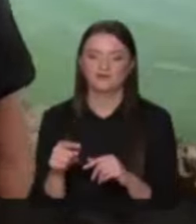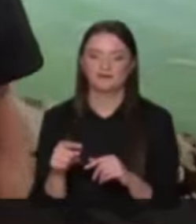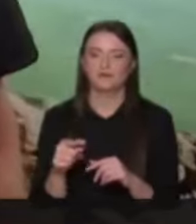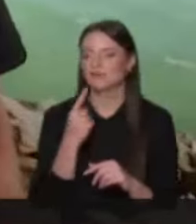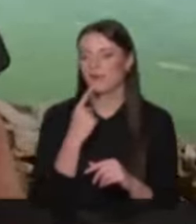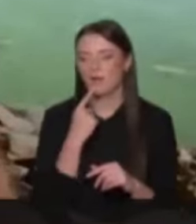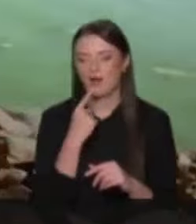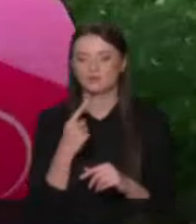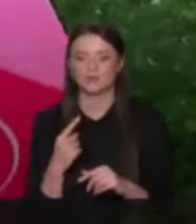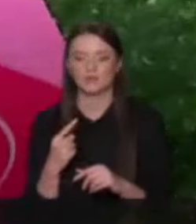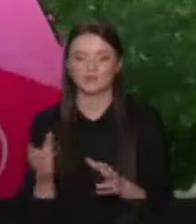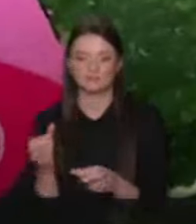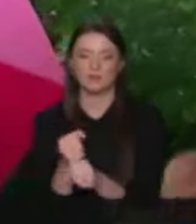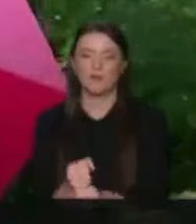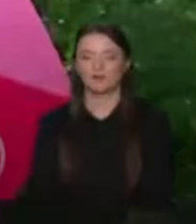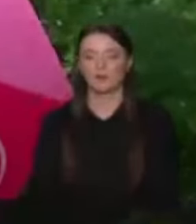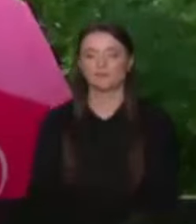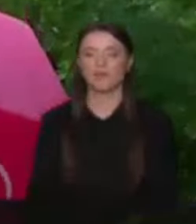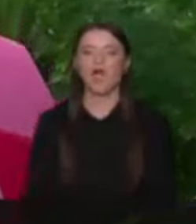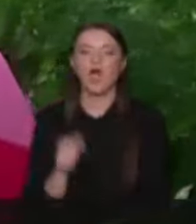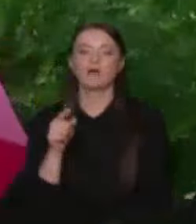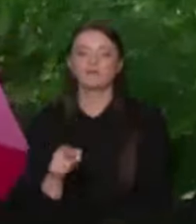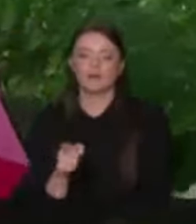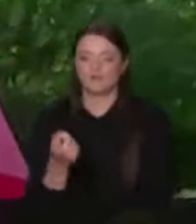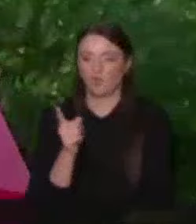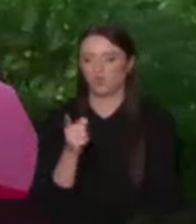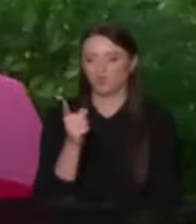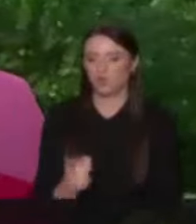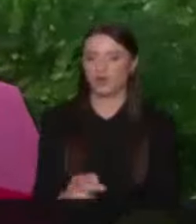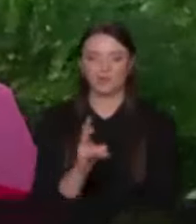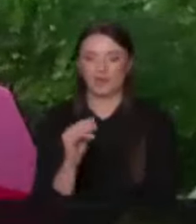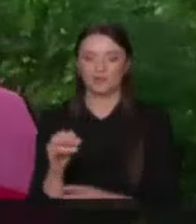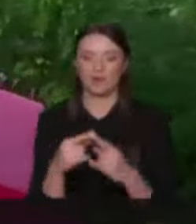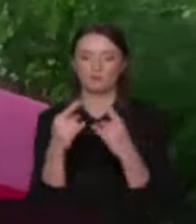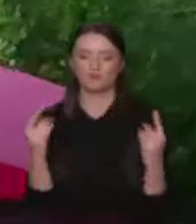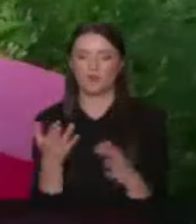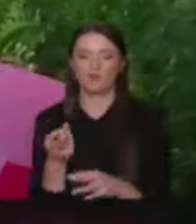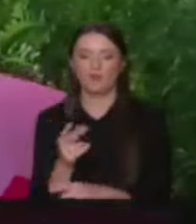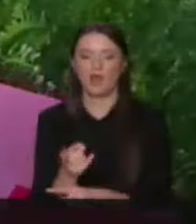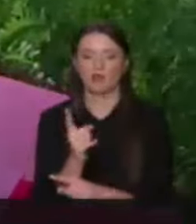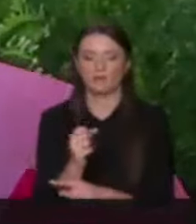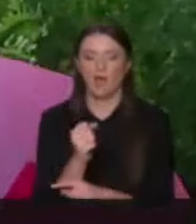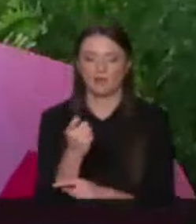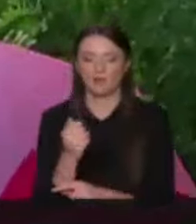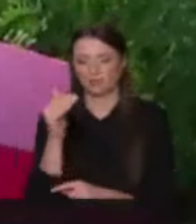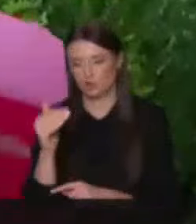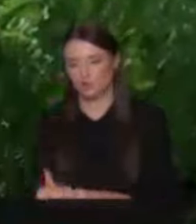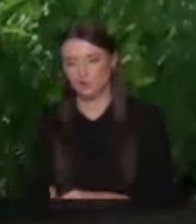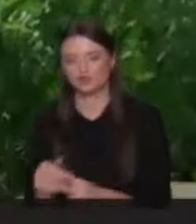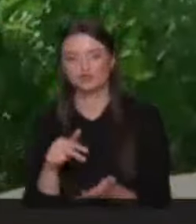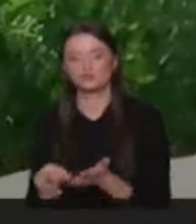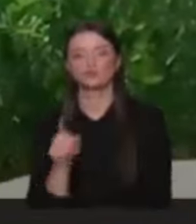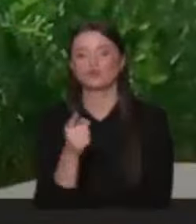намагатися спіймати. Ви все-таки вудочки поставили не на місточках, які для риболовлі, а трішечки нижче спустилися.